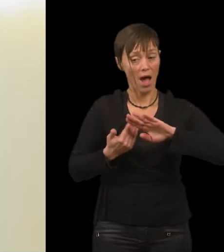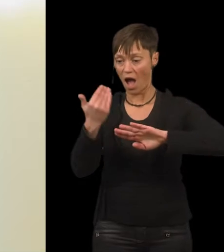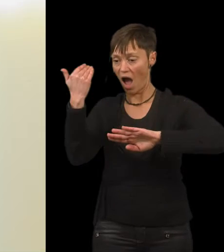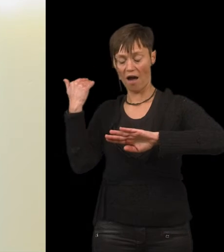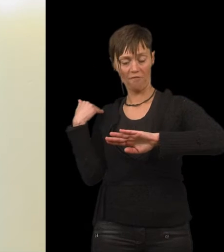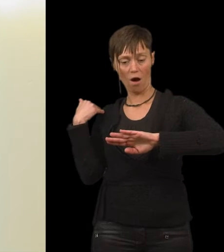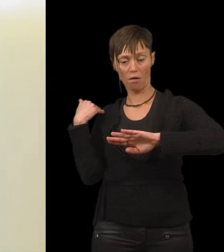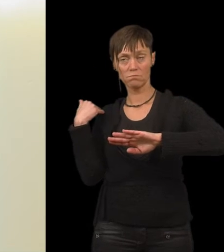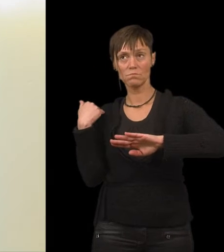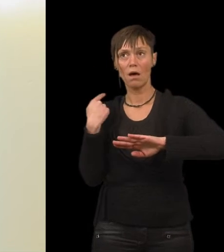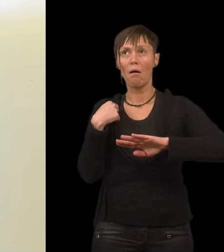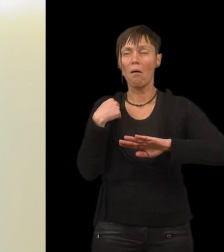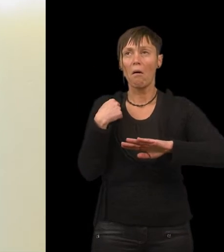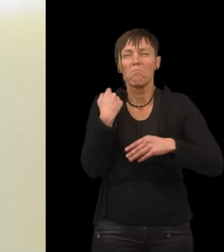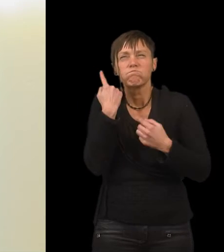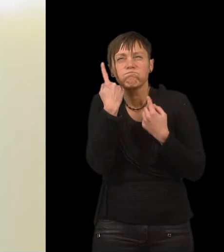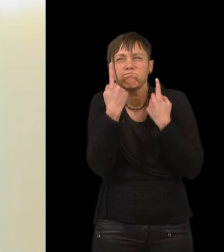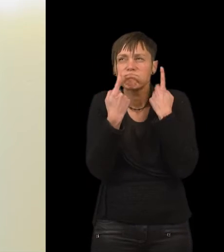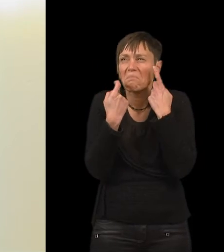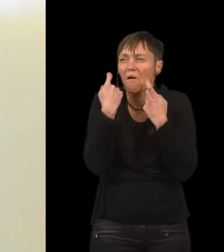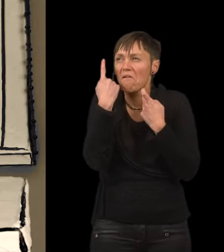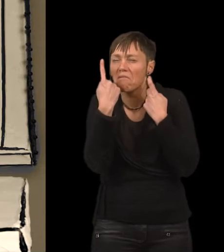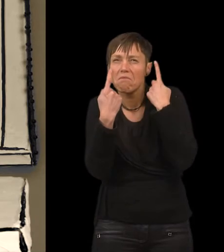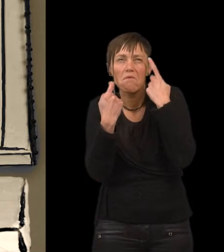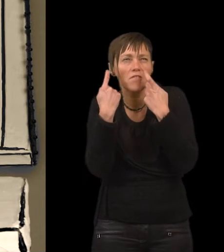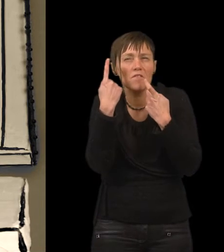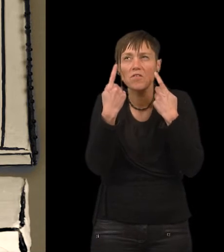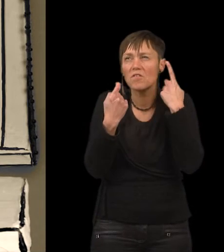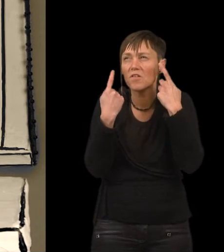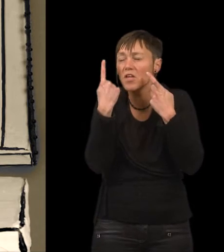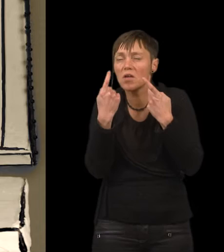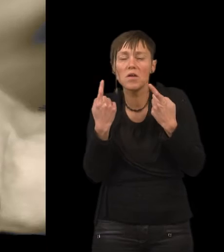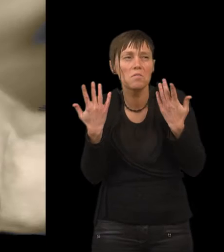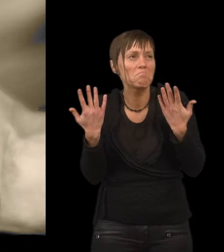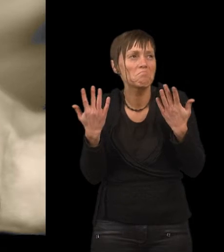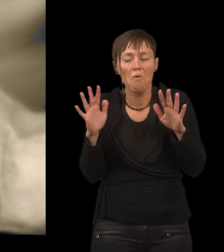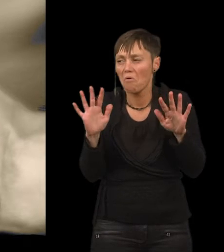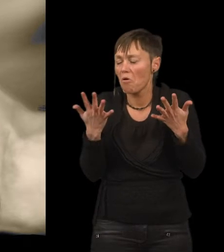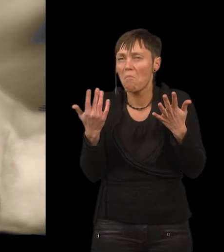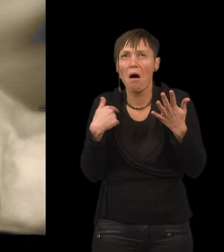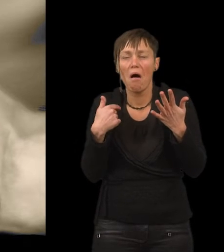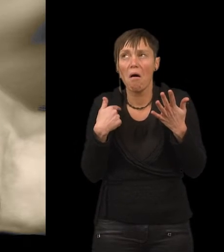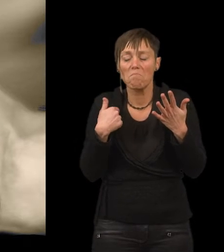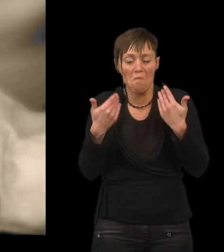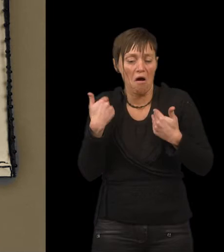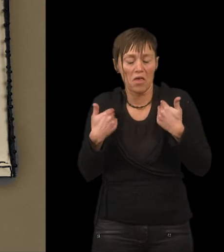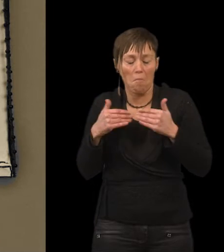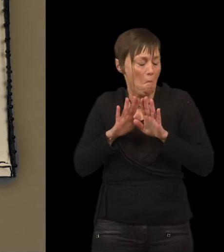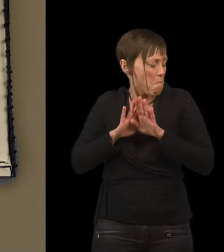on cherche tous les moyens nécessaires et imaginables pour le